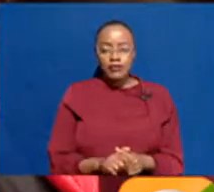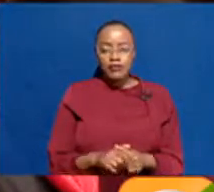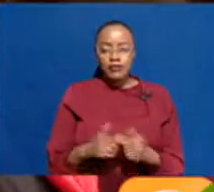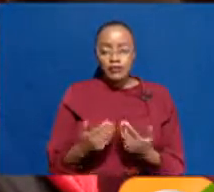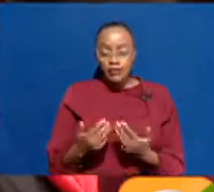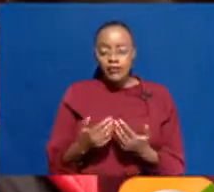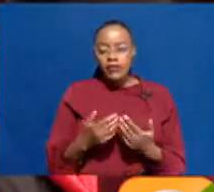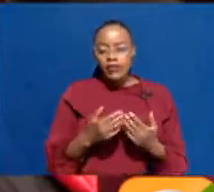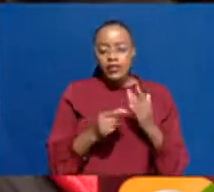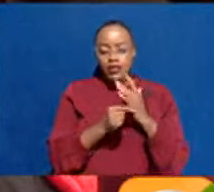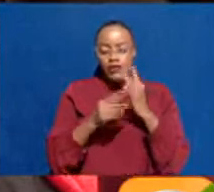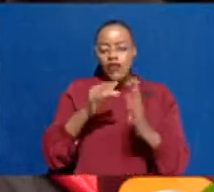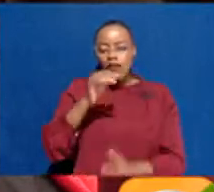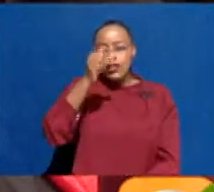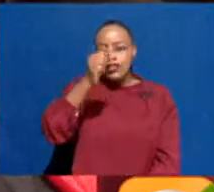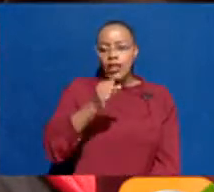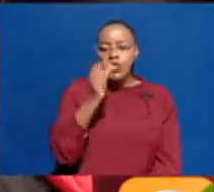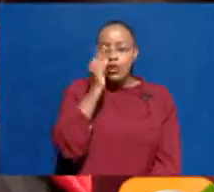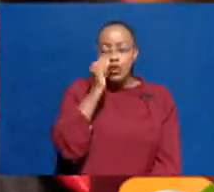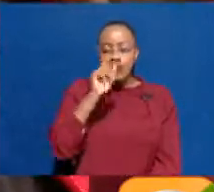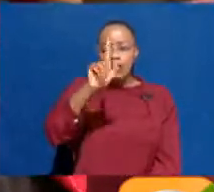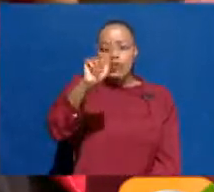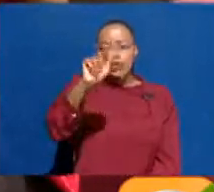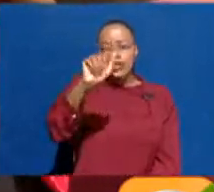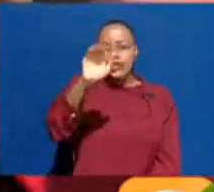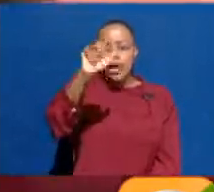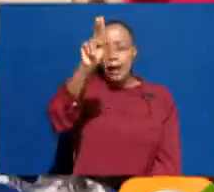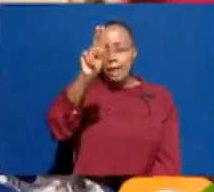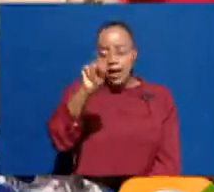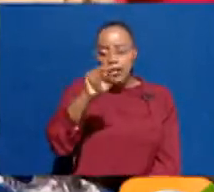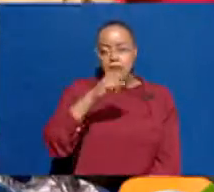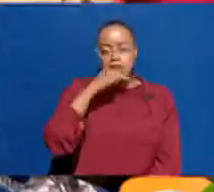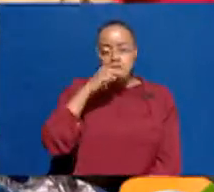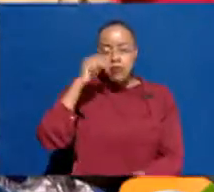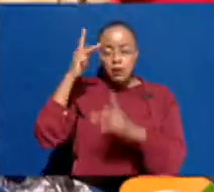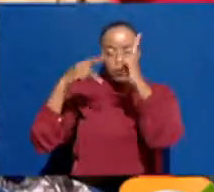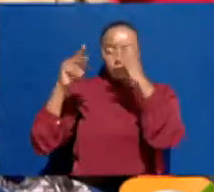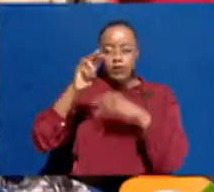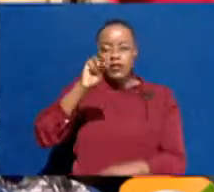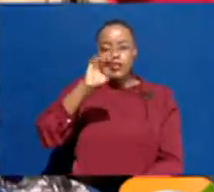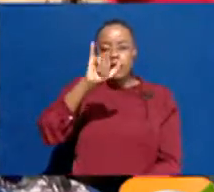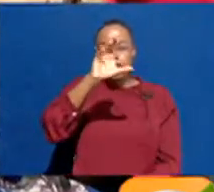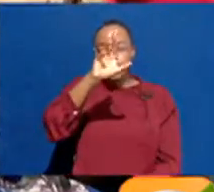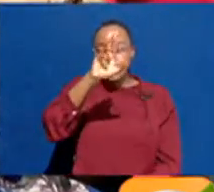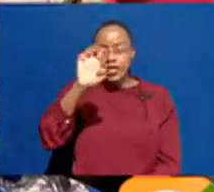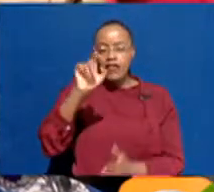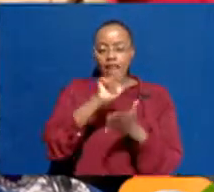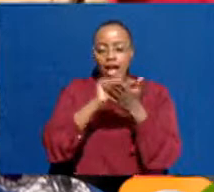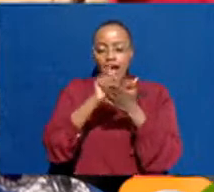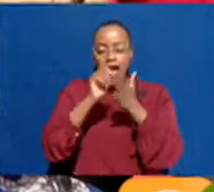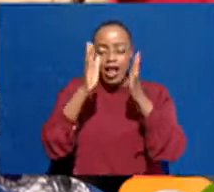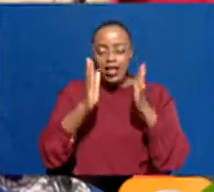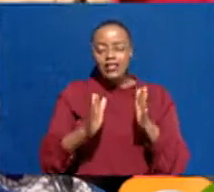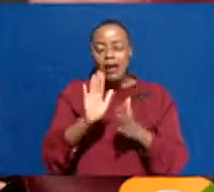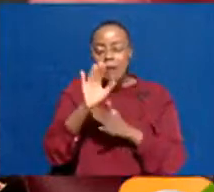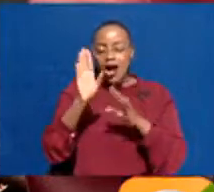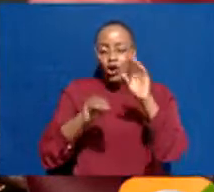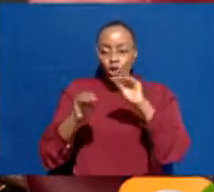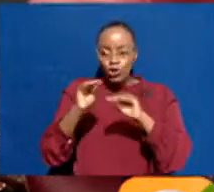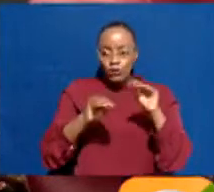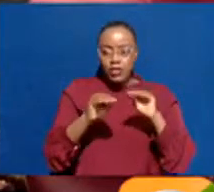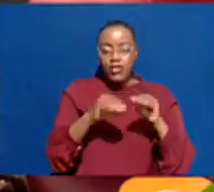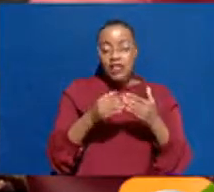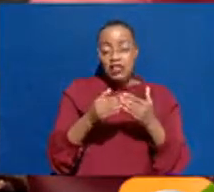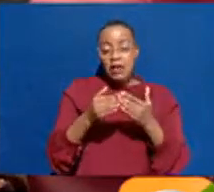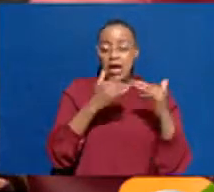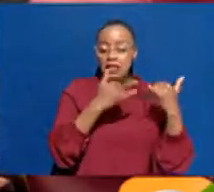Malenga maarufu wa Sudan Kusini Taban Loliong alimtaja Profesa Micere kama mwandishi ambaye mchango wake katika ulimwengu